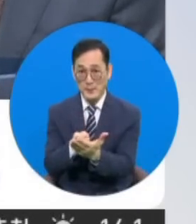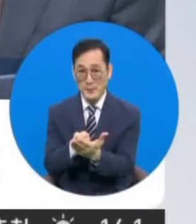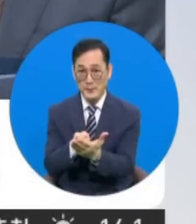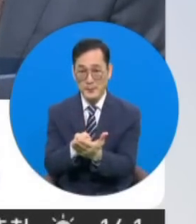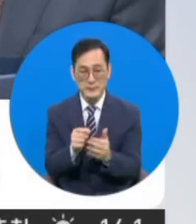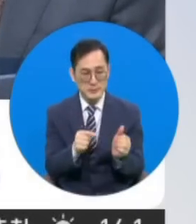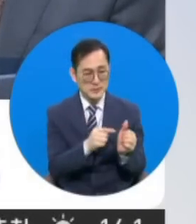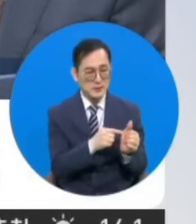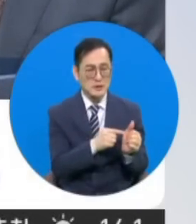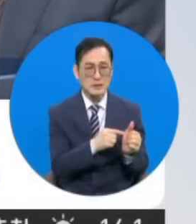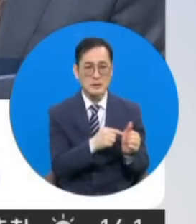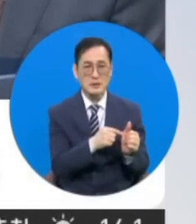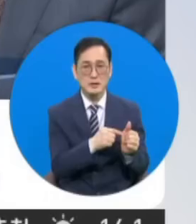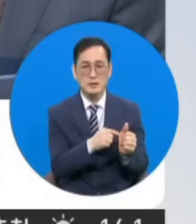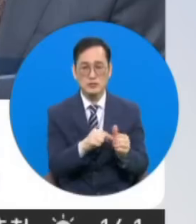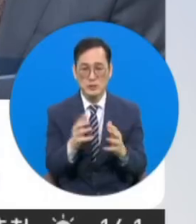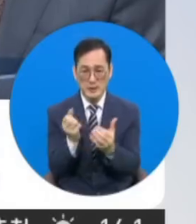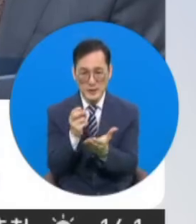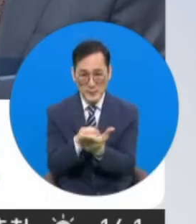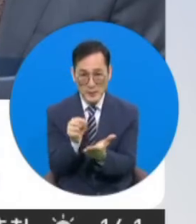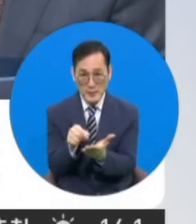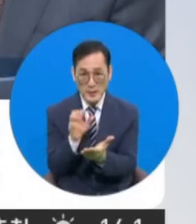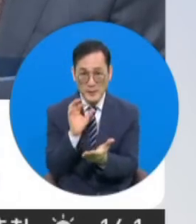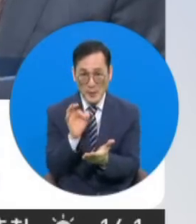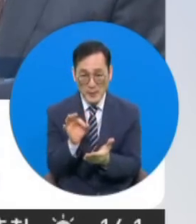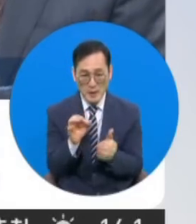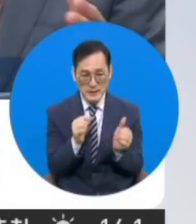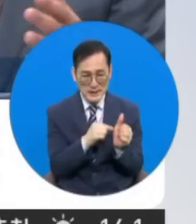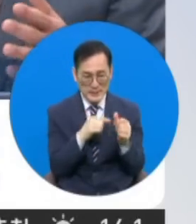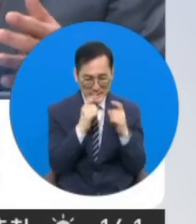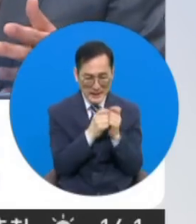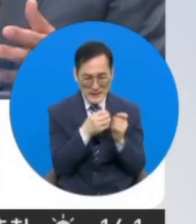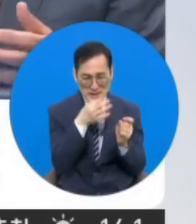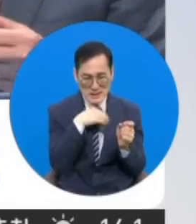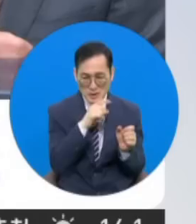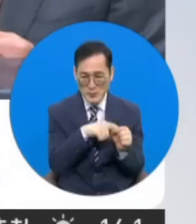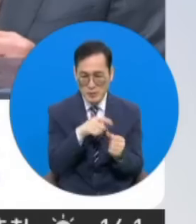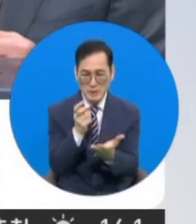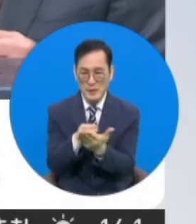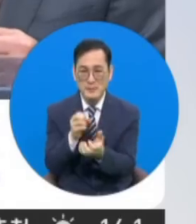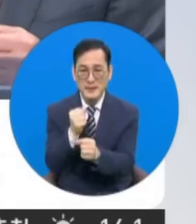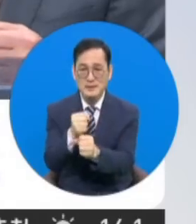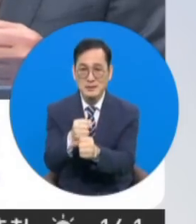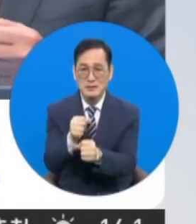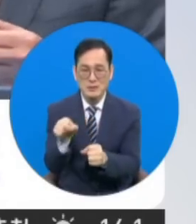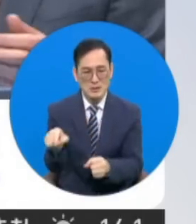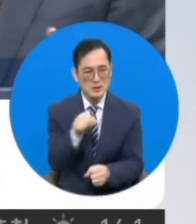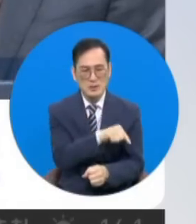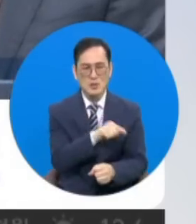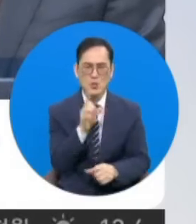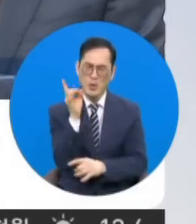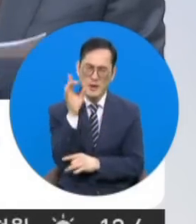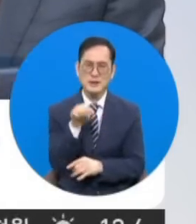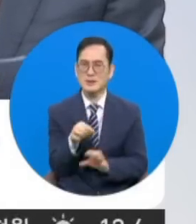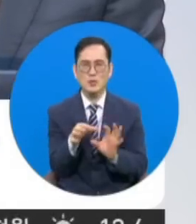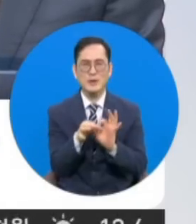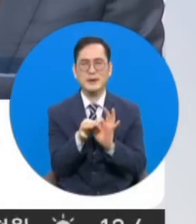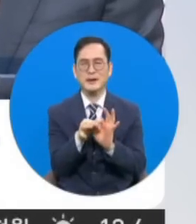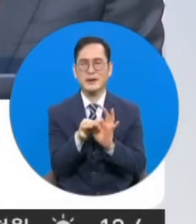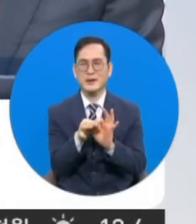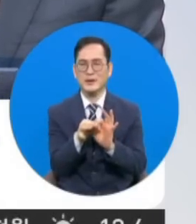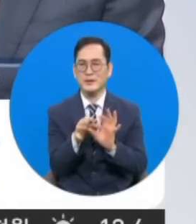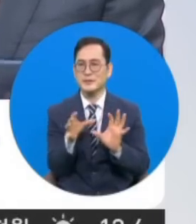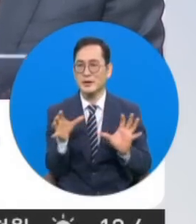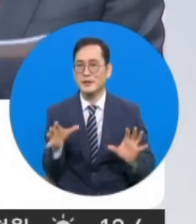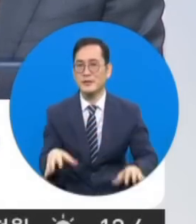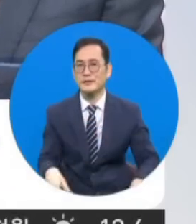어떤 방지법이라든지 이런 부분들은 국회의원의 입법권 하고는 어 상관이 없는 걸로 현재는 지금